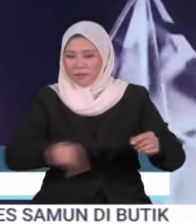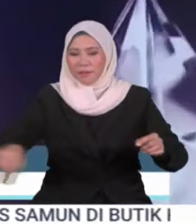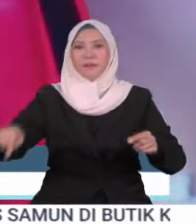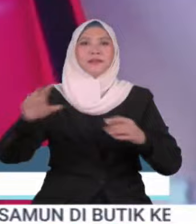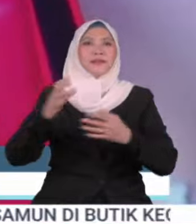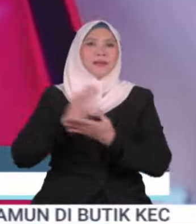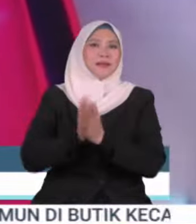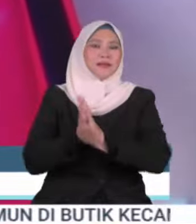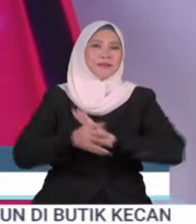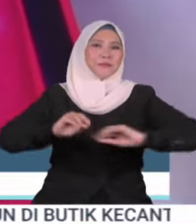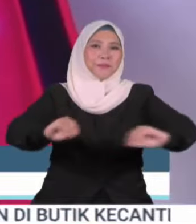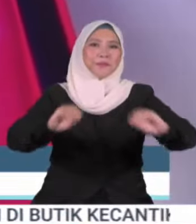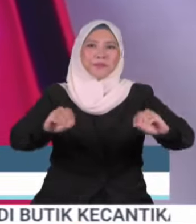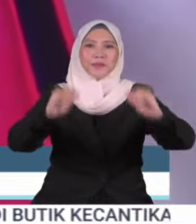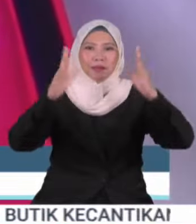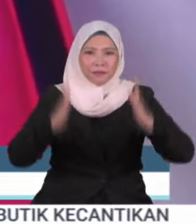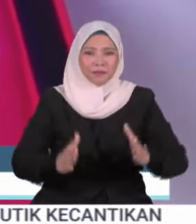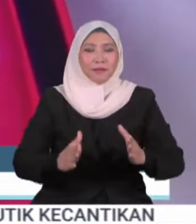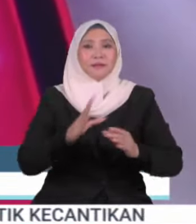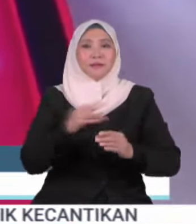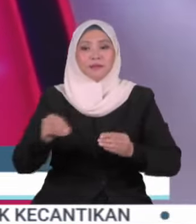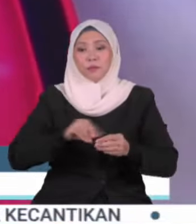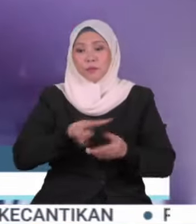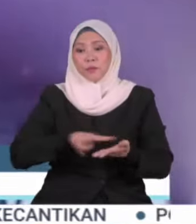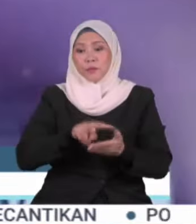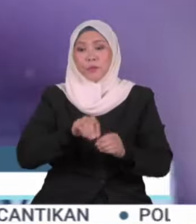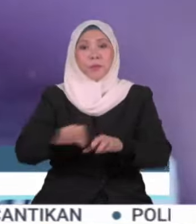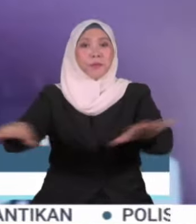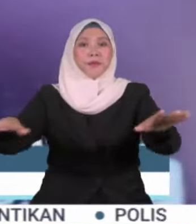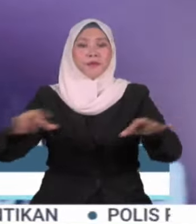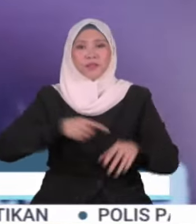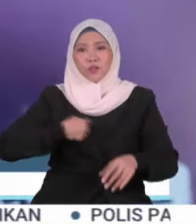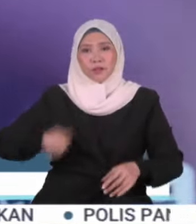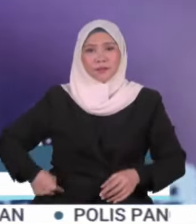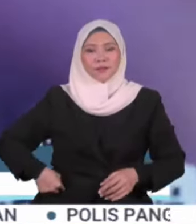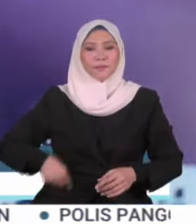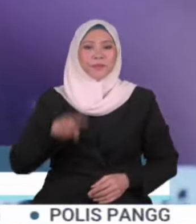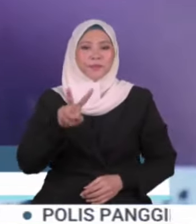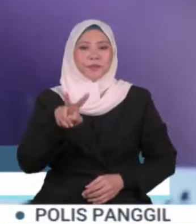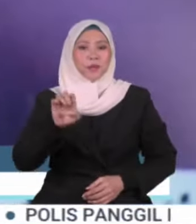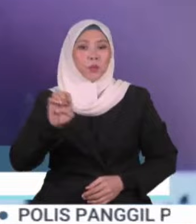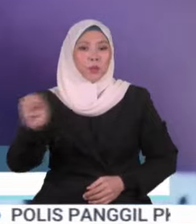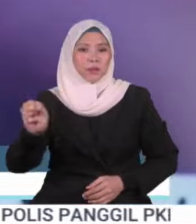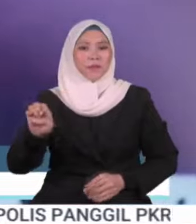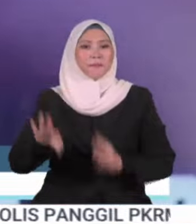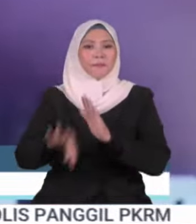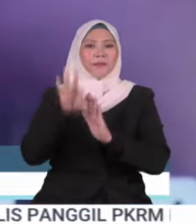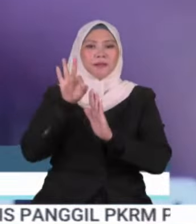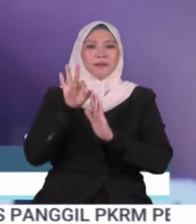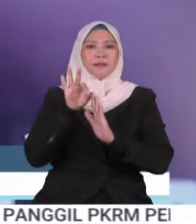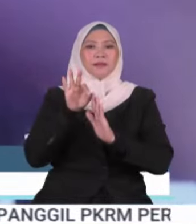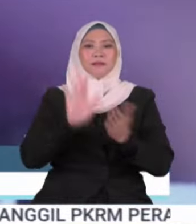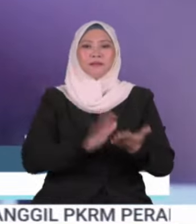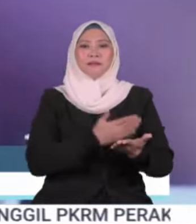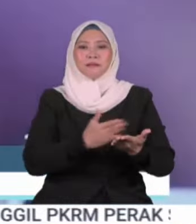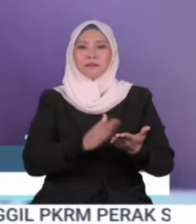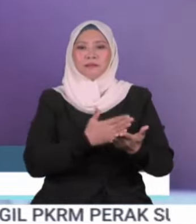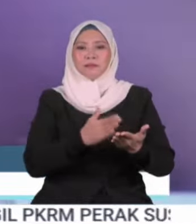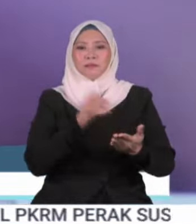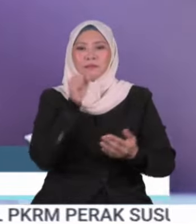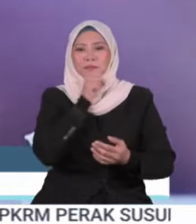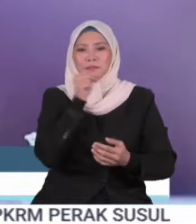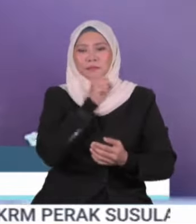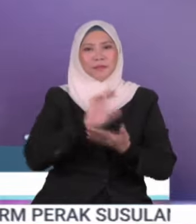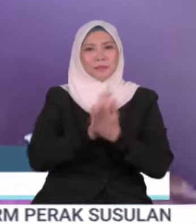mentonya di program tersebut dan ia turut di Cina boneka akhirnya memilih penyanyi legenda Indonesia sebagai